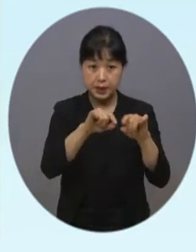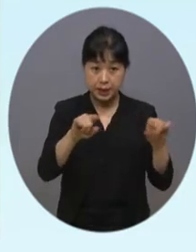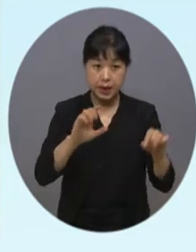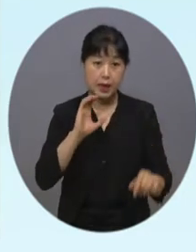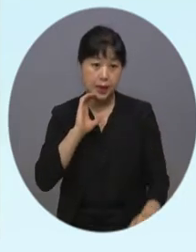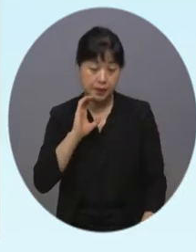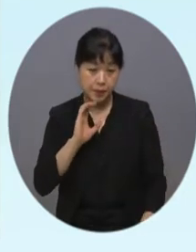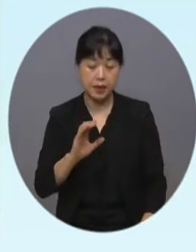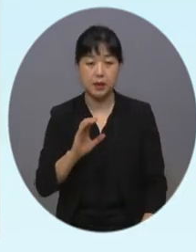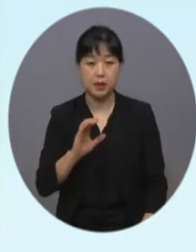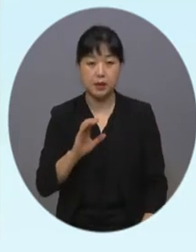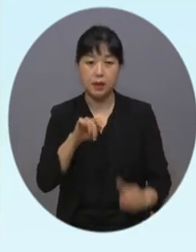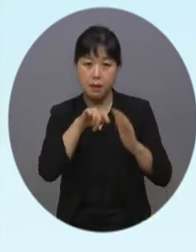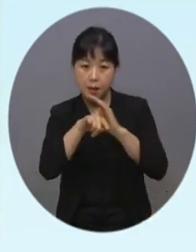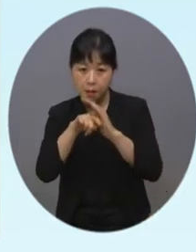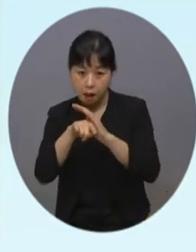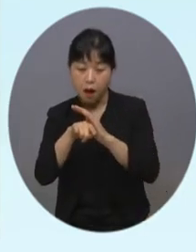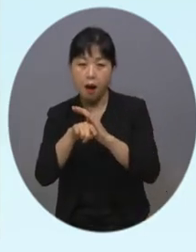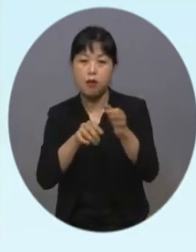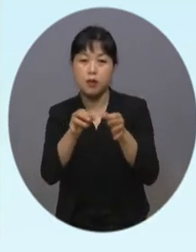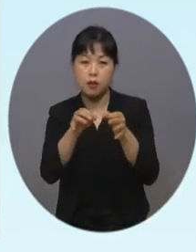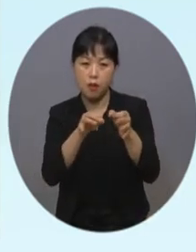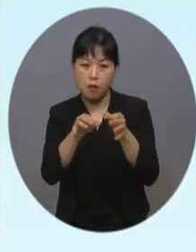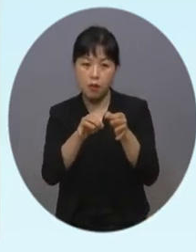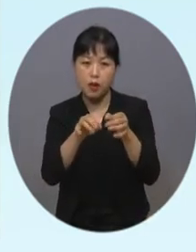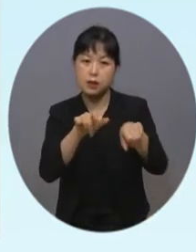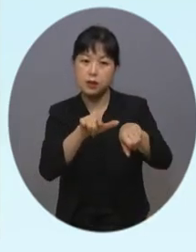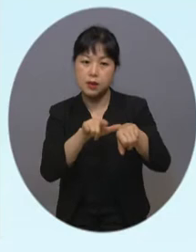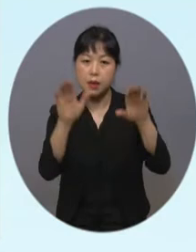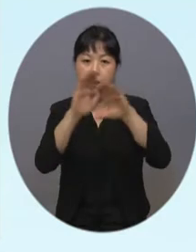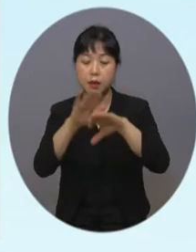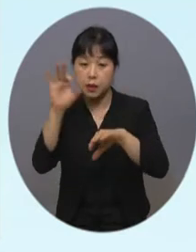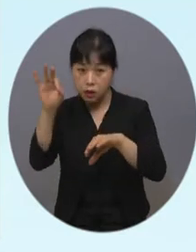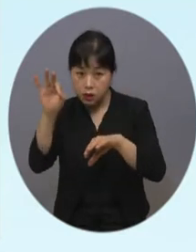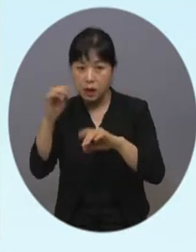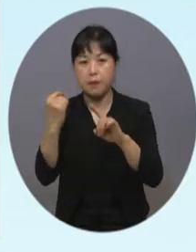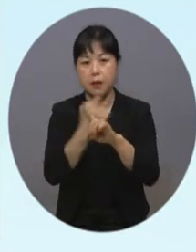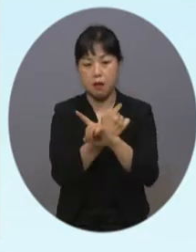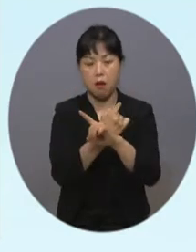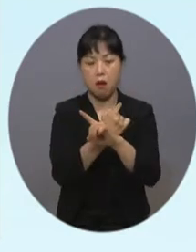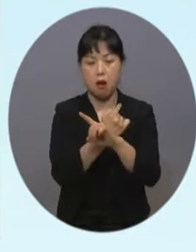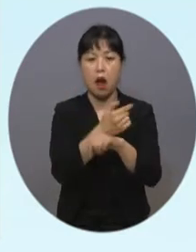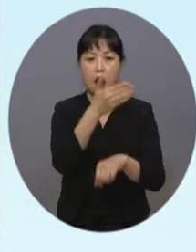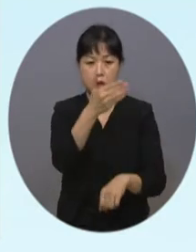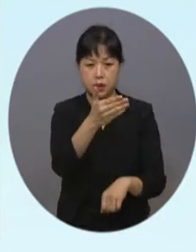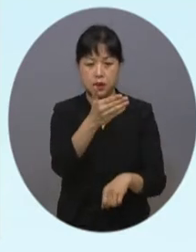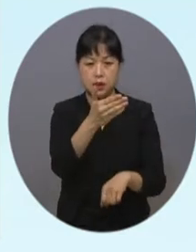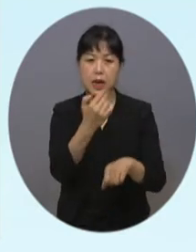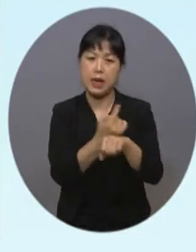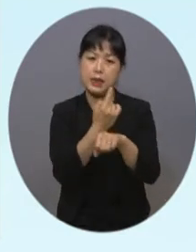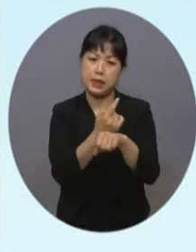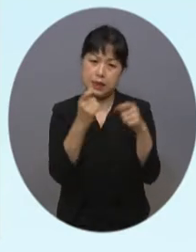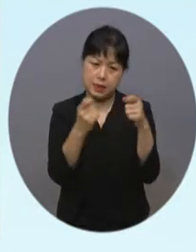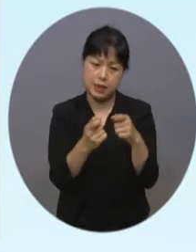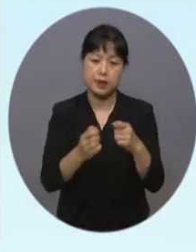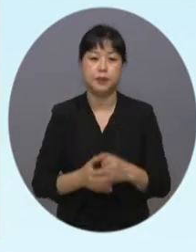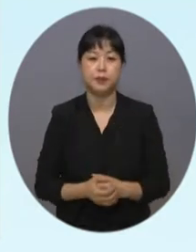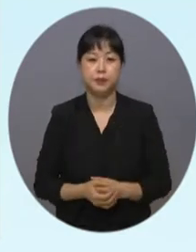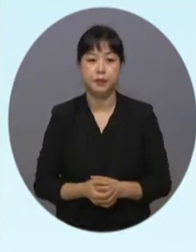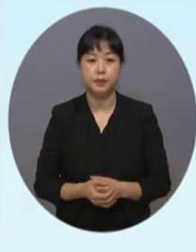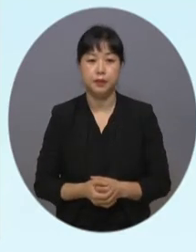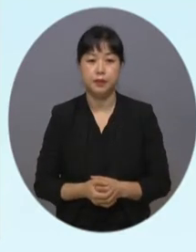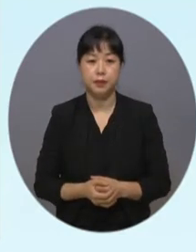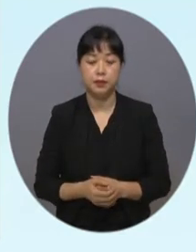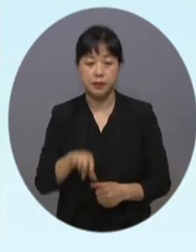매장 이용 가능 시간이 현재 밤 10시까지에서 밤 9시까지로 1시간 단축됩니다.